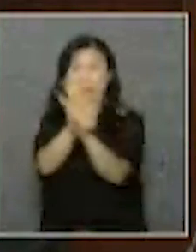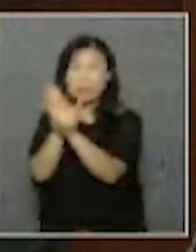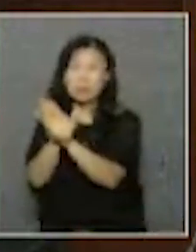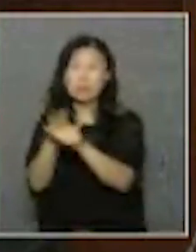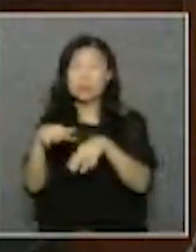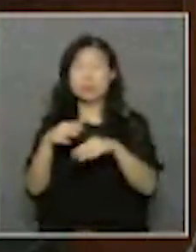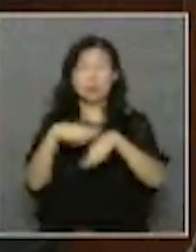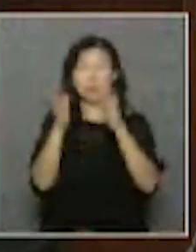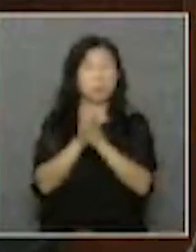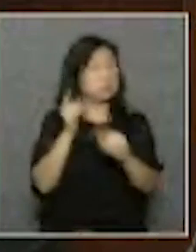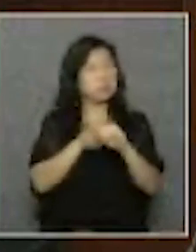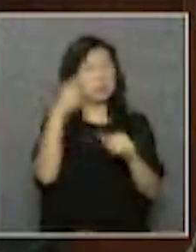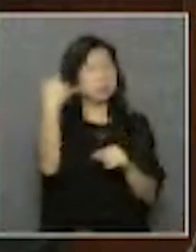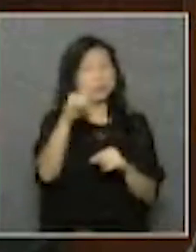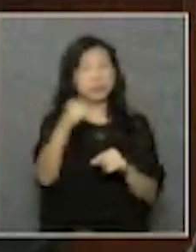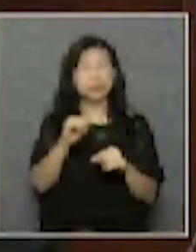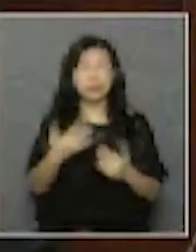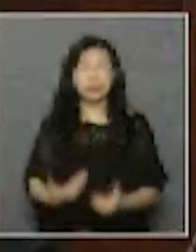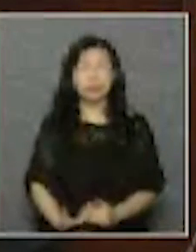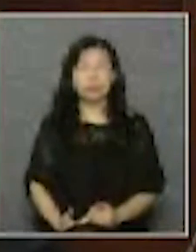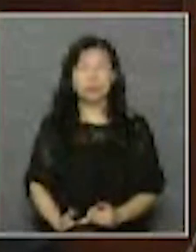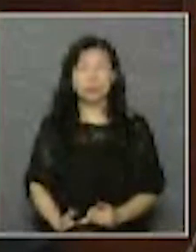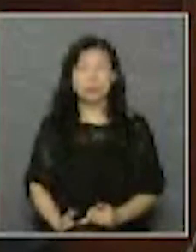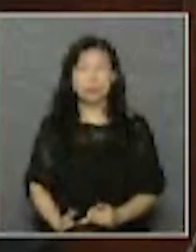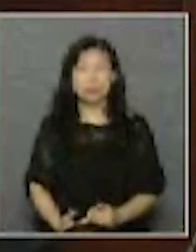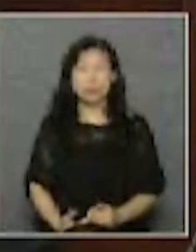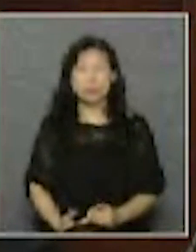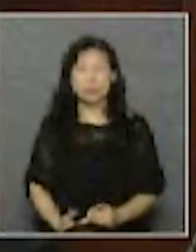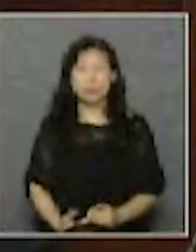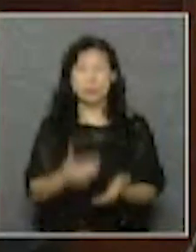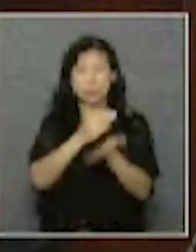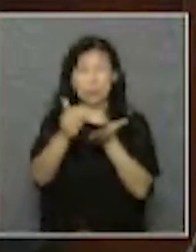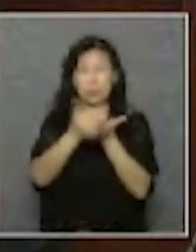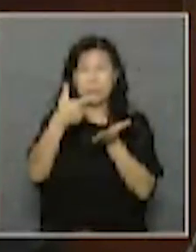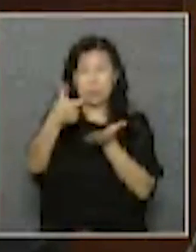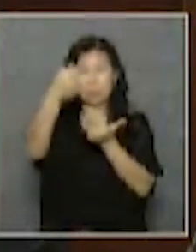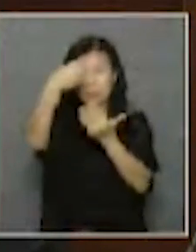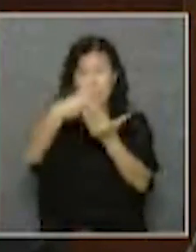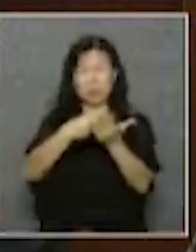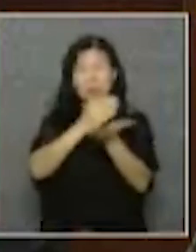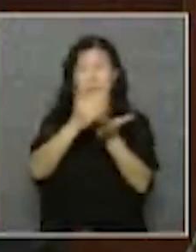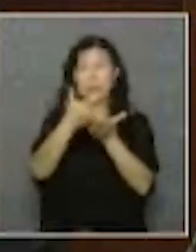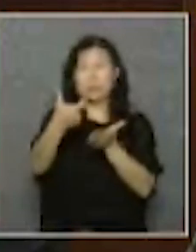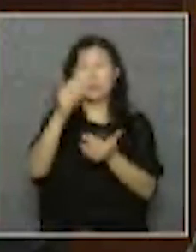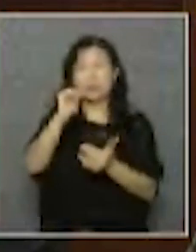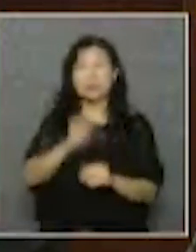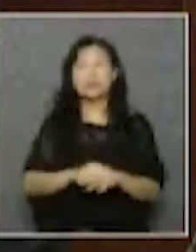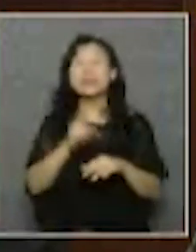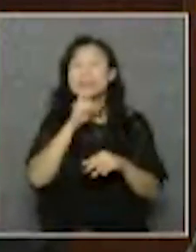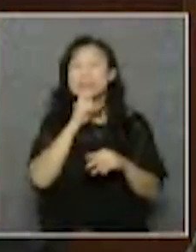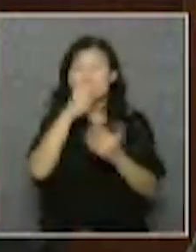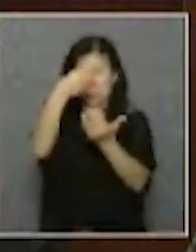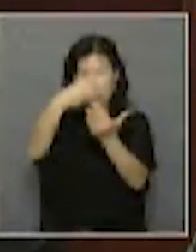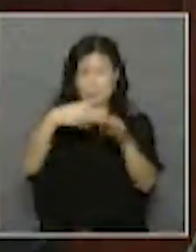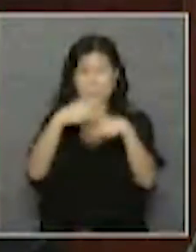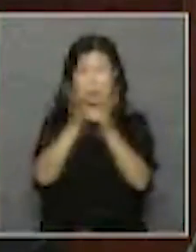唔值得喺呢個撥款條例嗰度咧撥錢去俾佢嘅。 係 咁，你可以就嗰個政策嚟